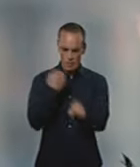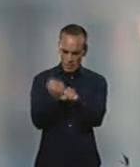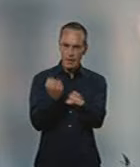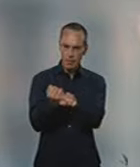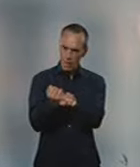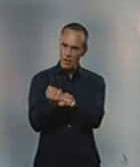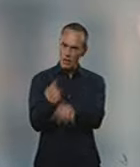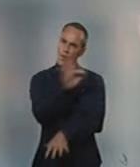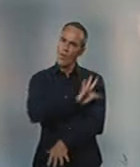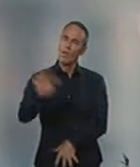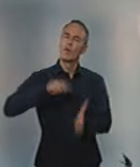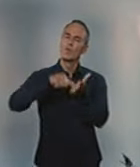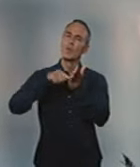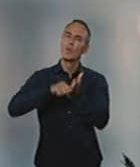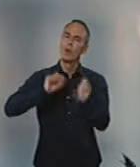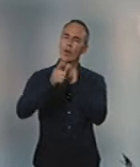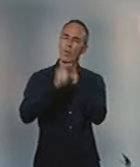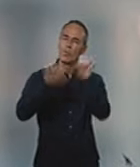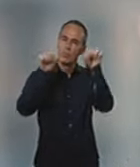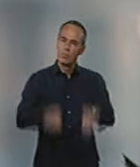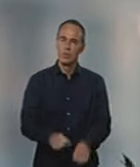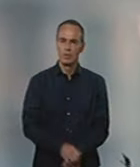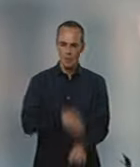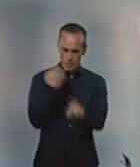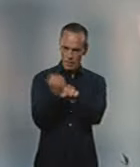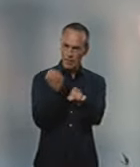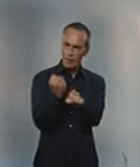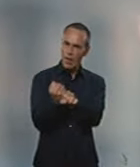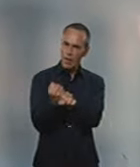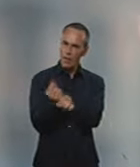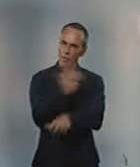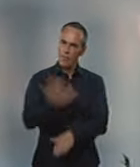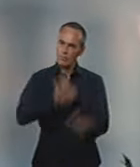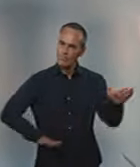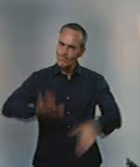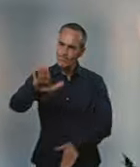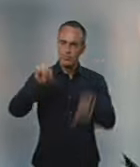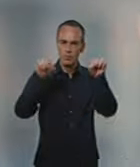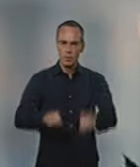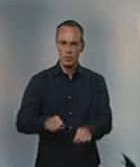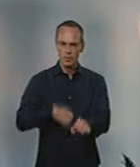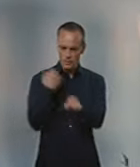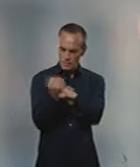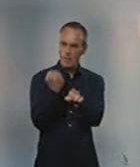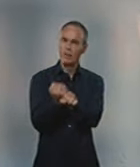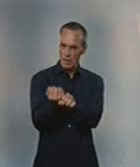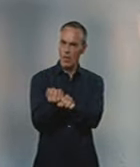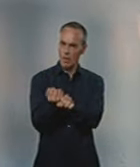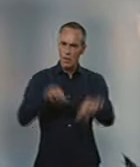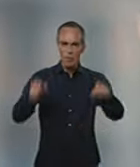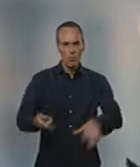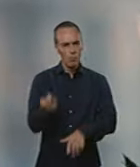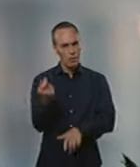remboursera ses dettes c'est par le travail que la France retrouvera la croissance c'est par le travail que nous garantirons le pouvoir